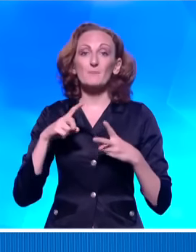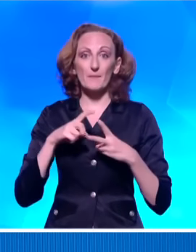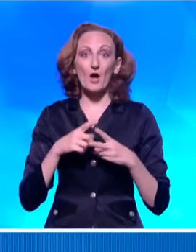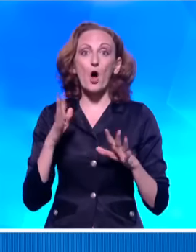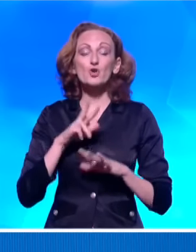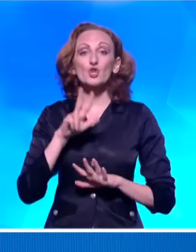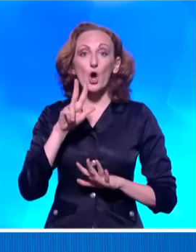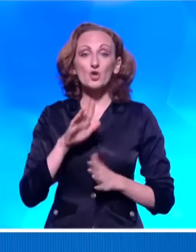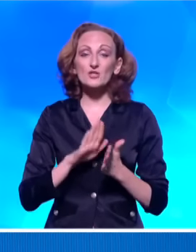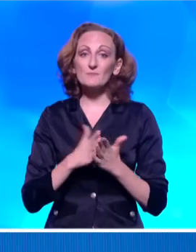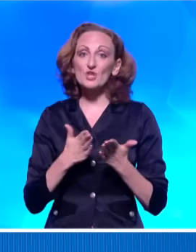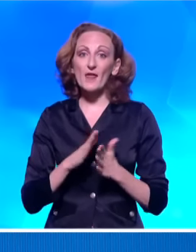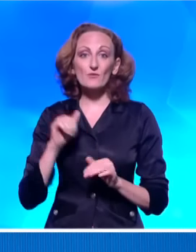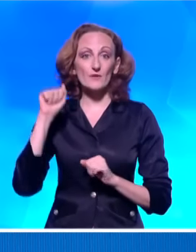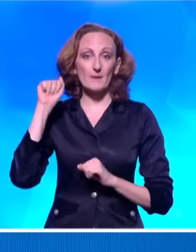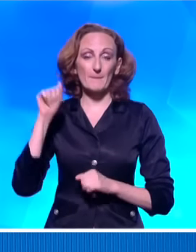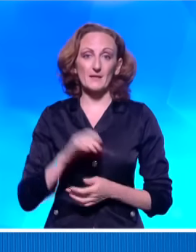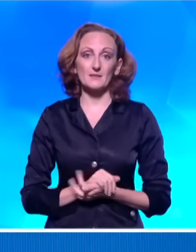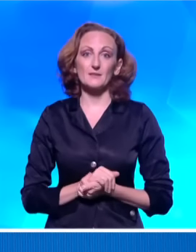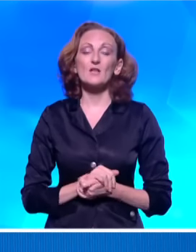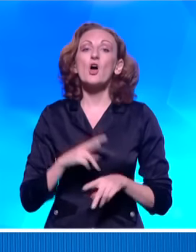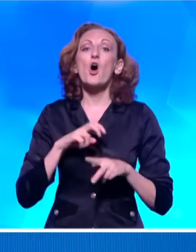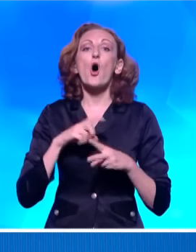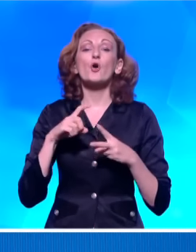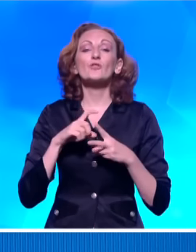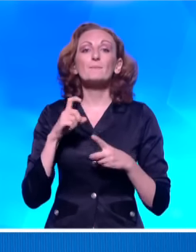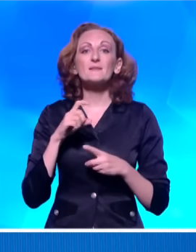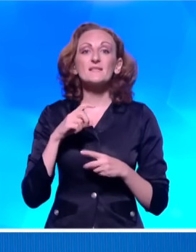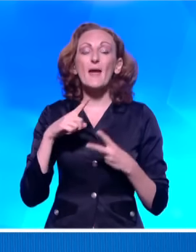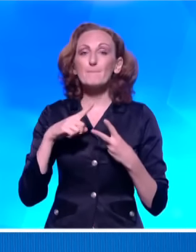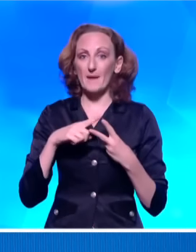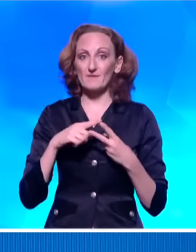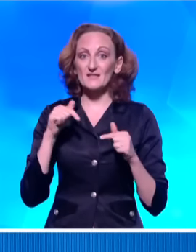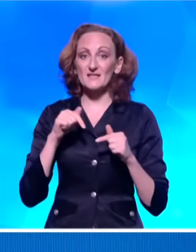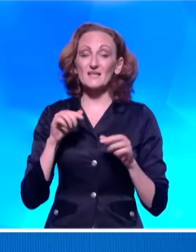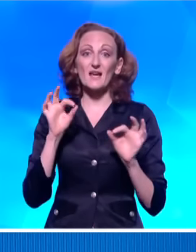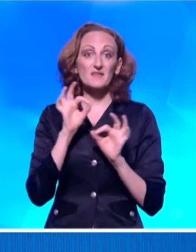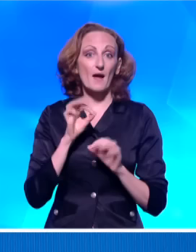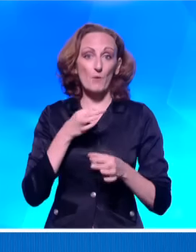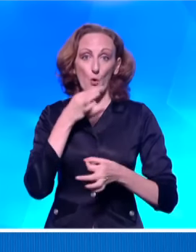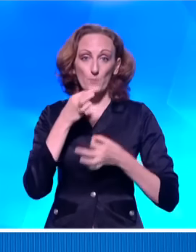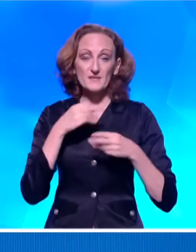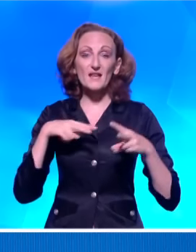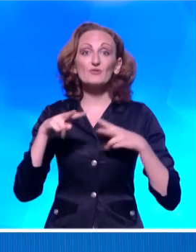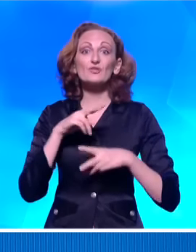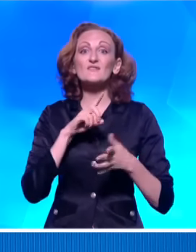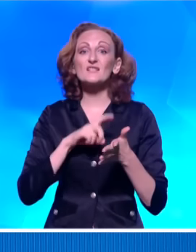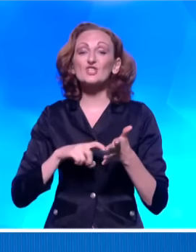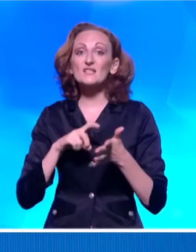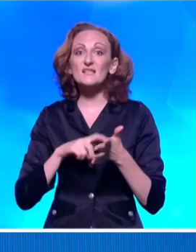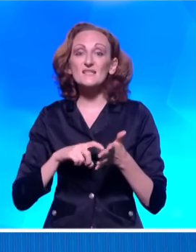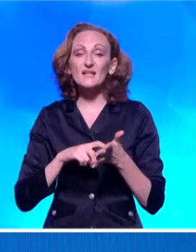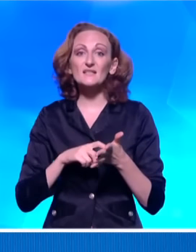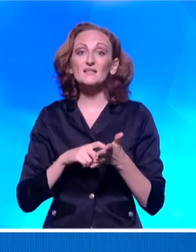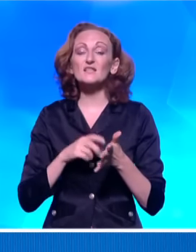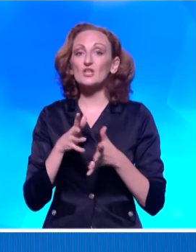още 8 членове на партията. От ДПС Пеевски за сега нямаме реакция, но търсим всички засегнати страни. Гост в нашето